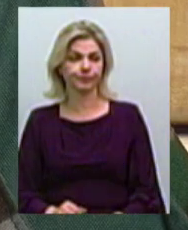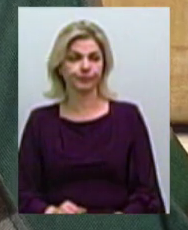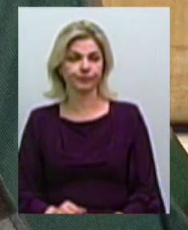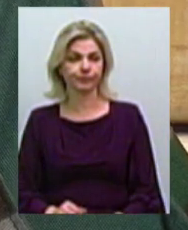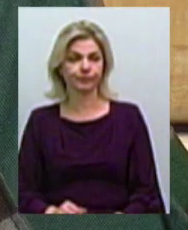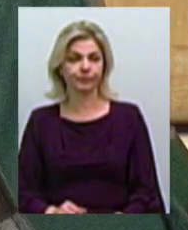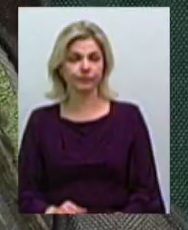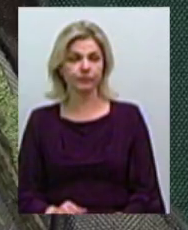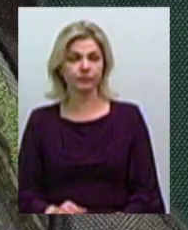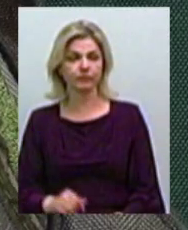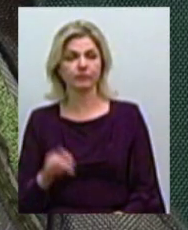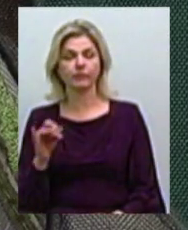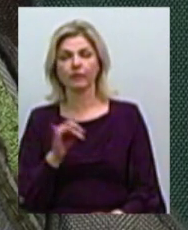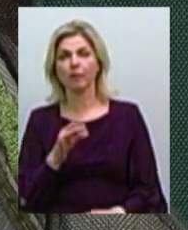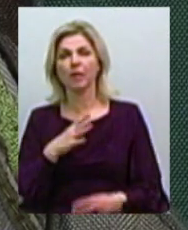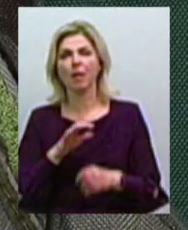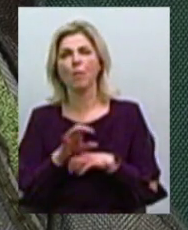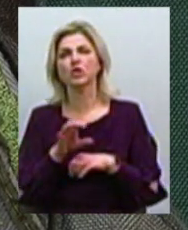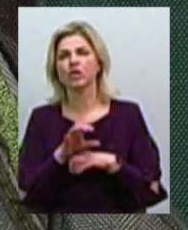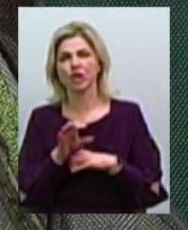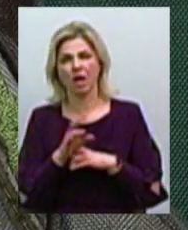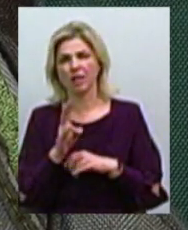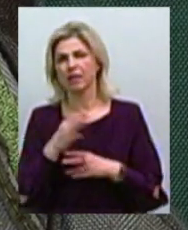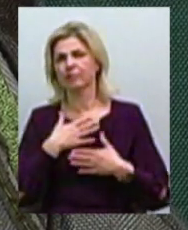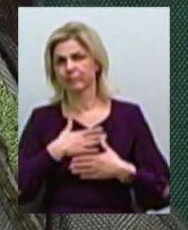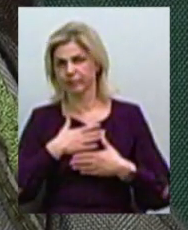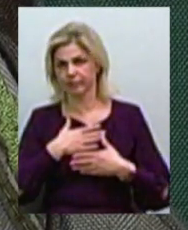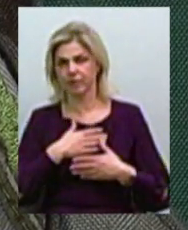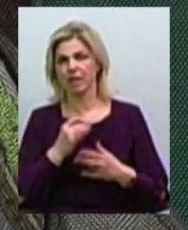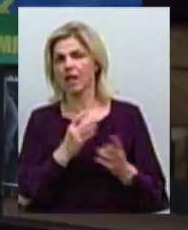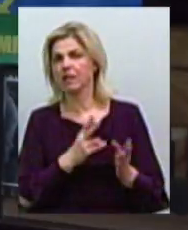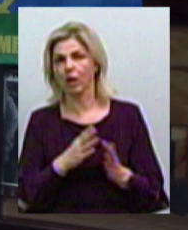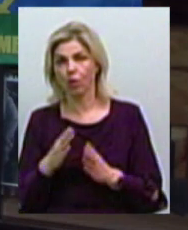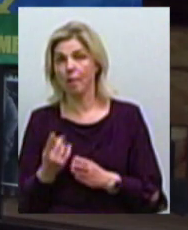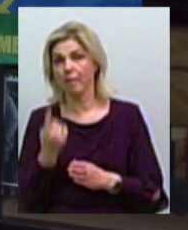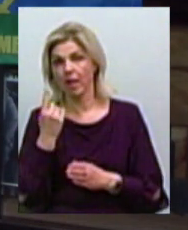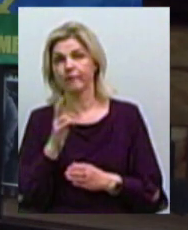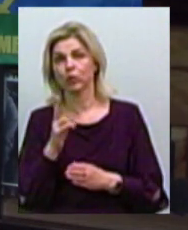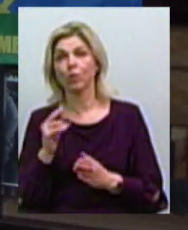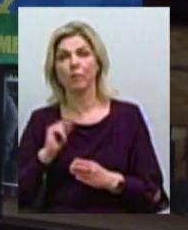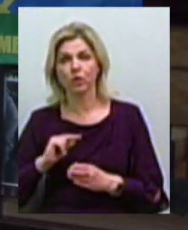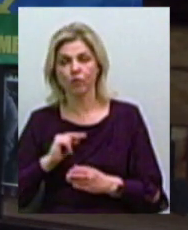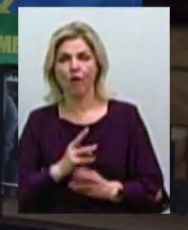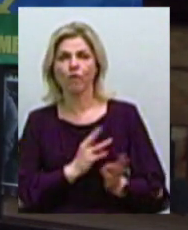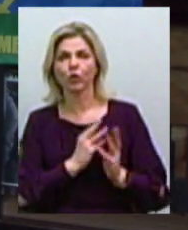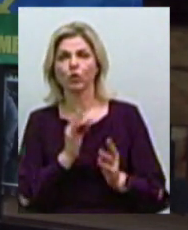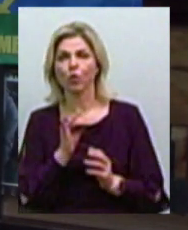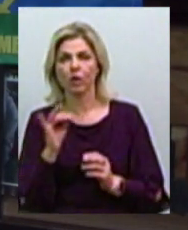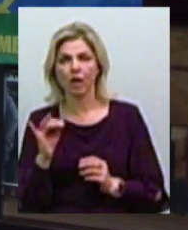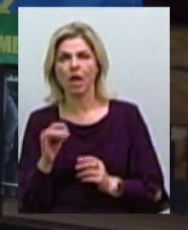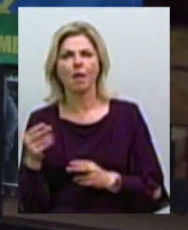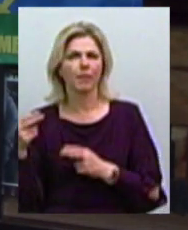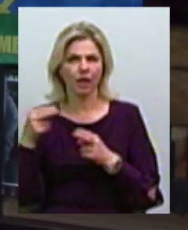постачання не дуже чітко налагодили, перше, кого я запросив, волонтерів. І ці волонтери приїхали за